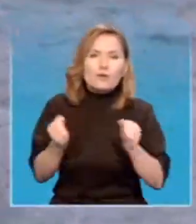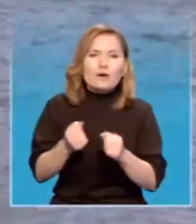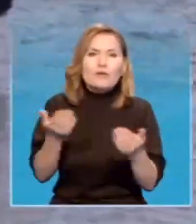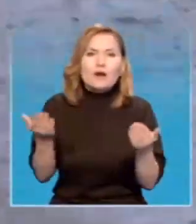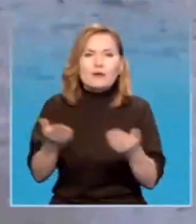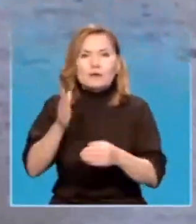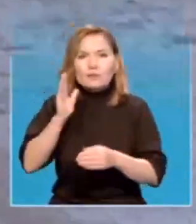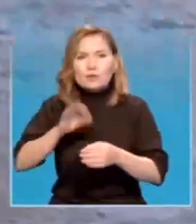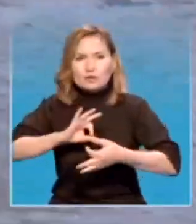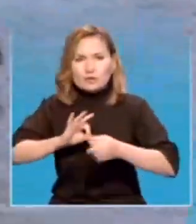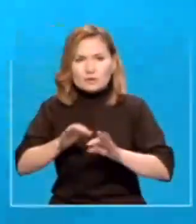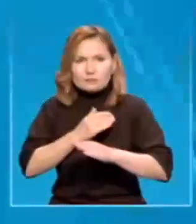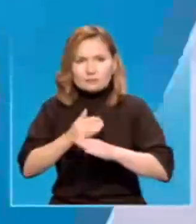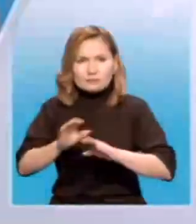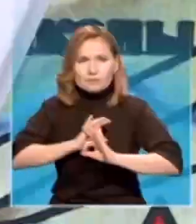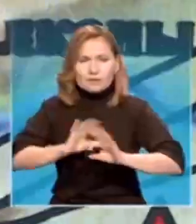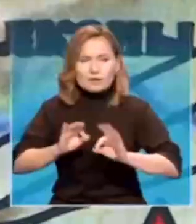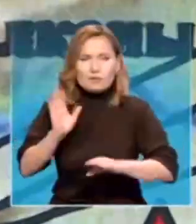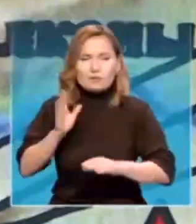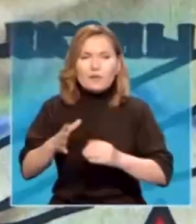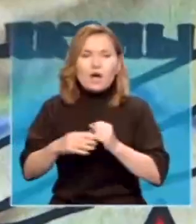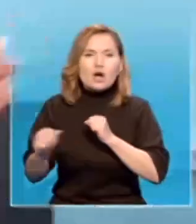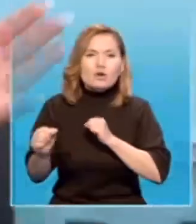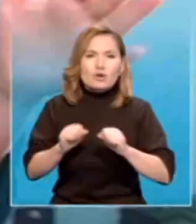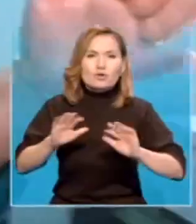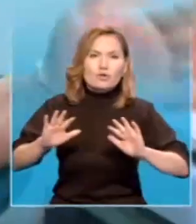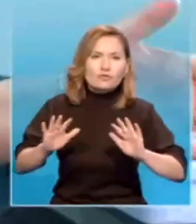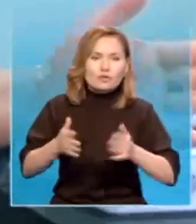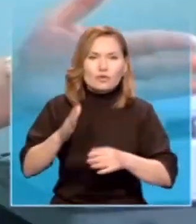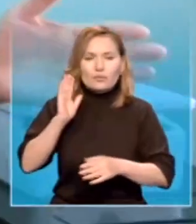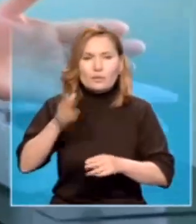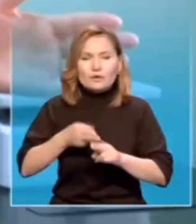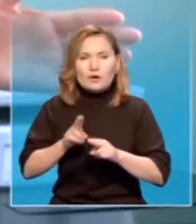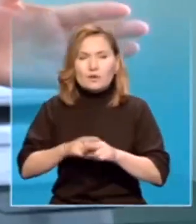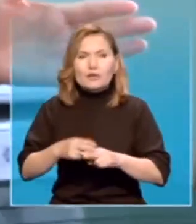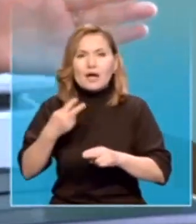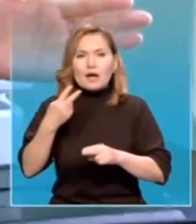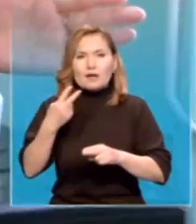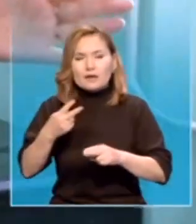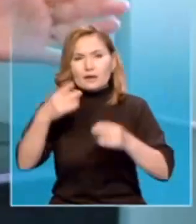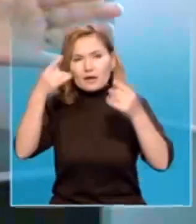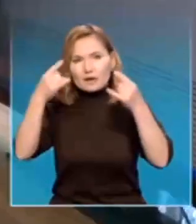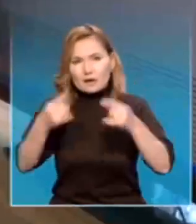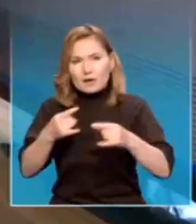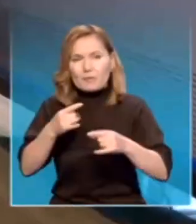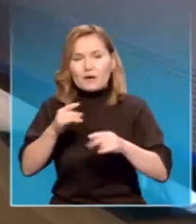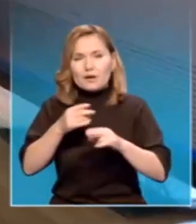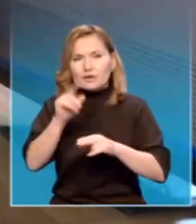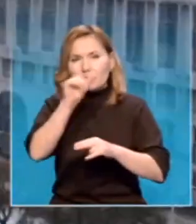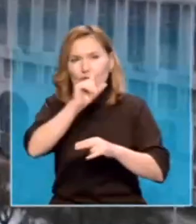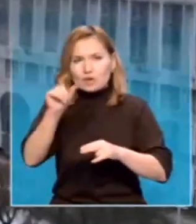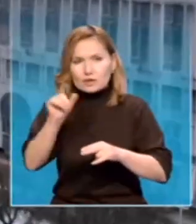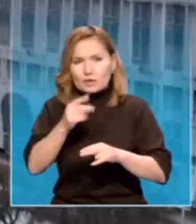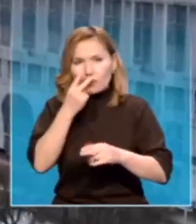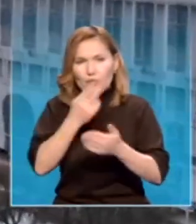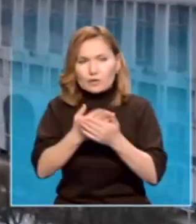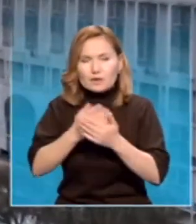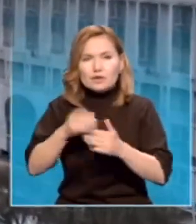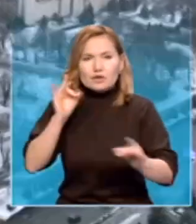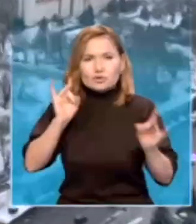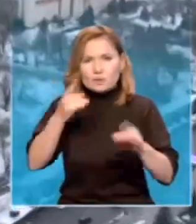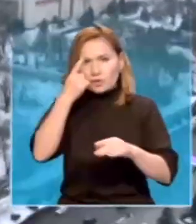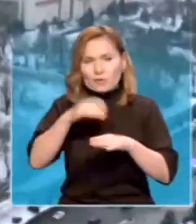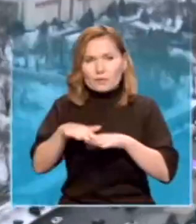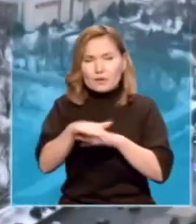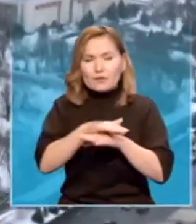қандай? Жер сілкінісі болған кезде мына экрандарда жазу көріледі, сигнал ойнайды. Соңғы